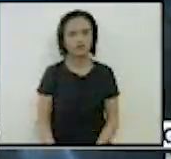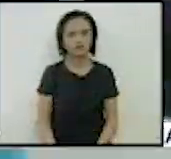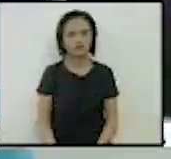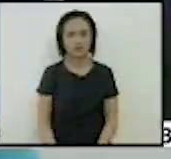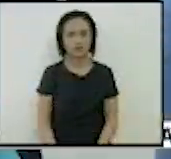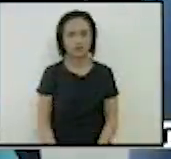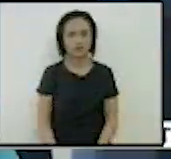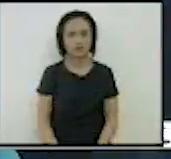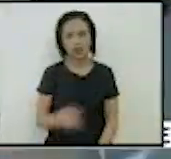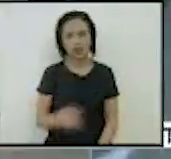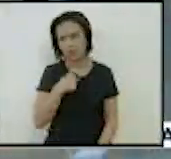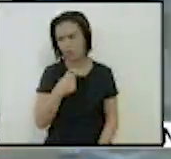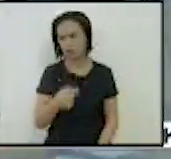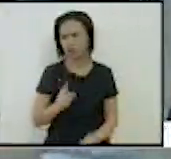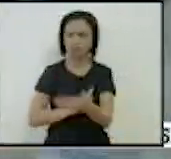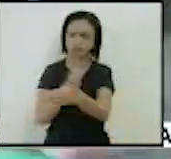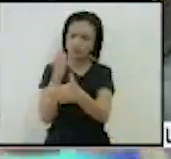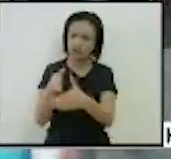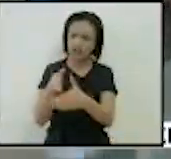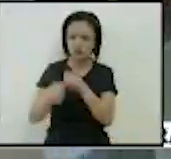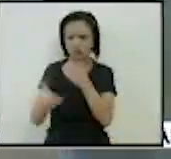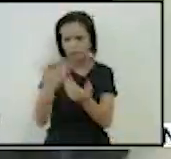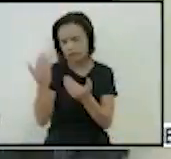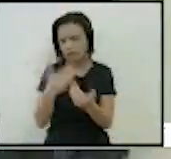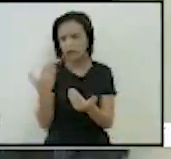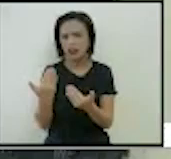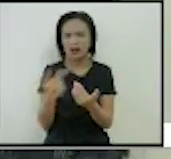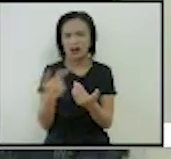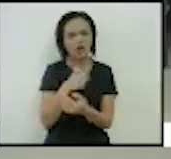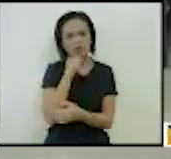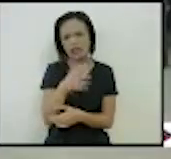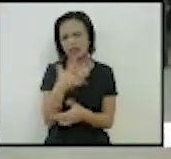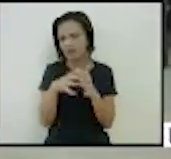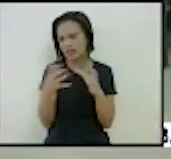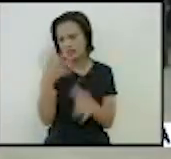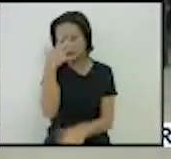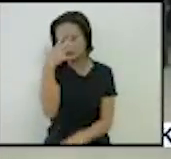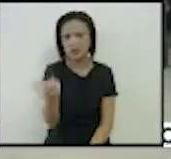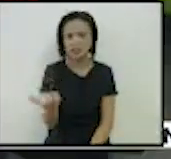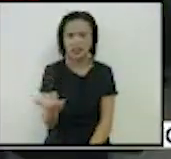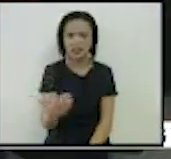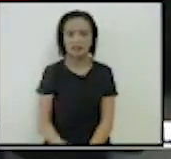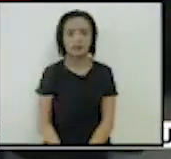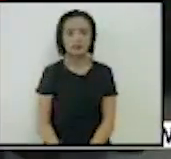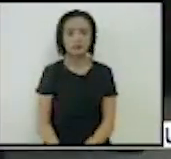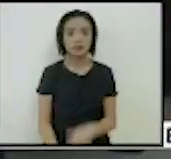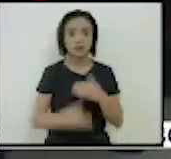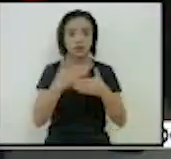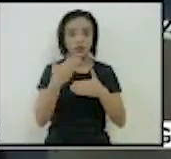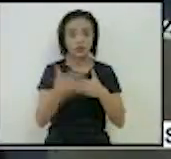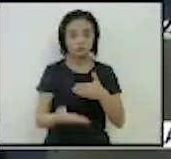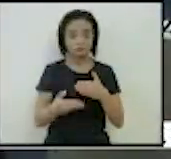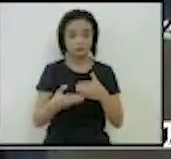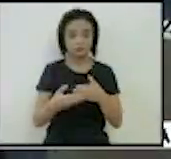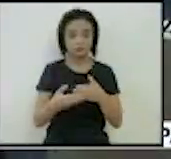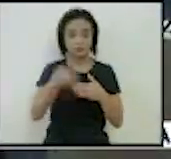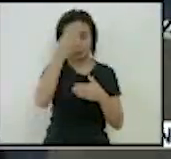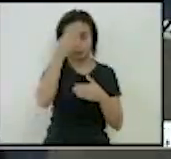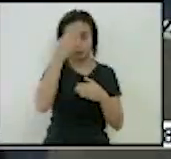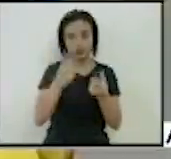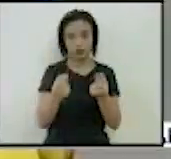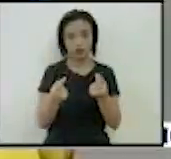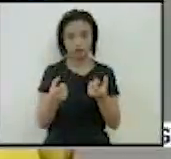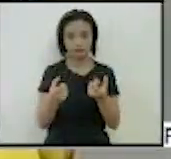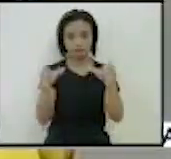lang ako dito para madali. Hindi ko masyadong kabisado eh. Sa Municipal Covered Court na Kalumpit, isinagawa ang assisted SIM card